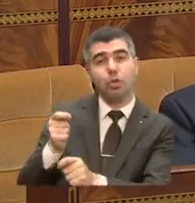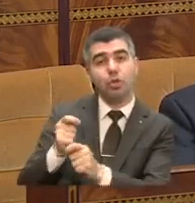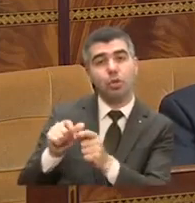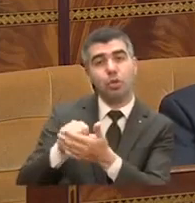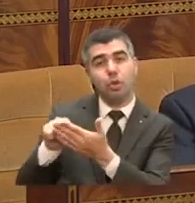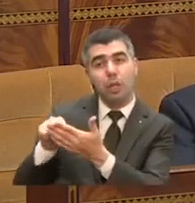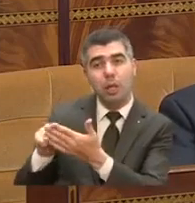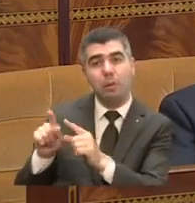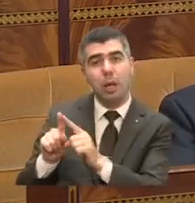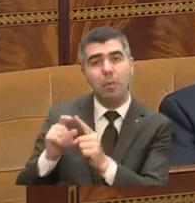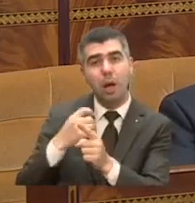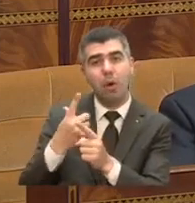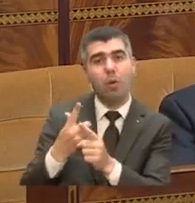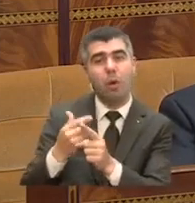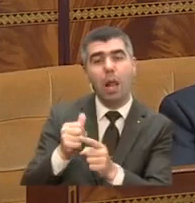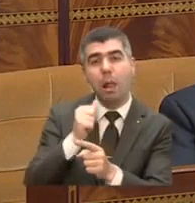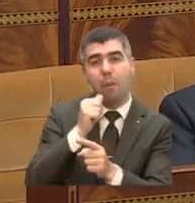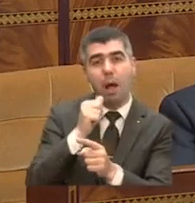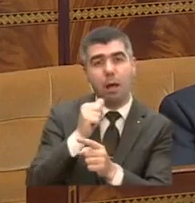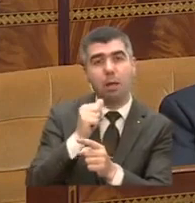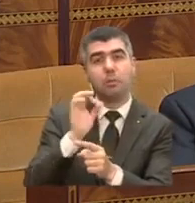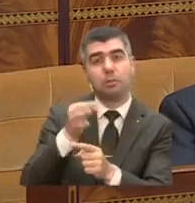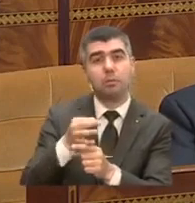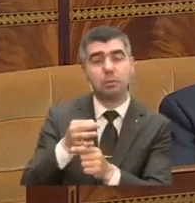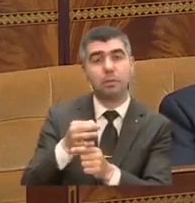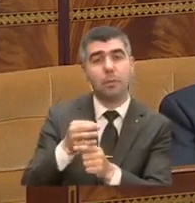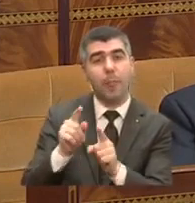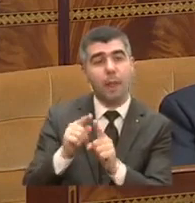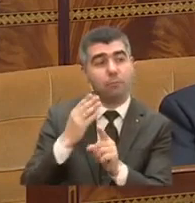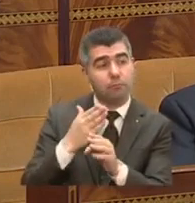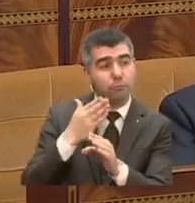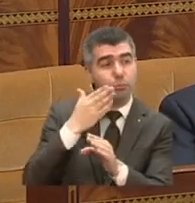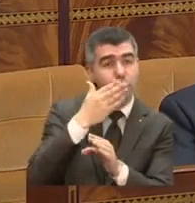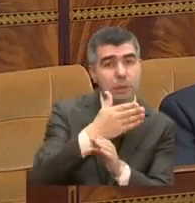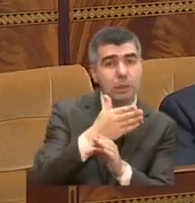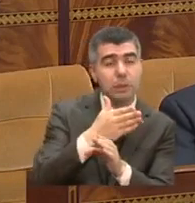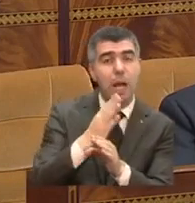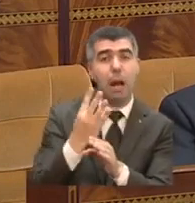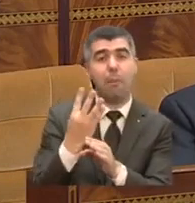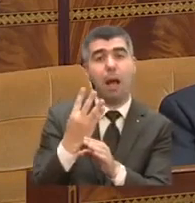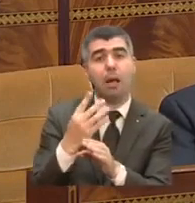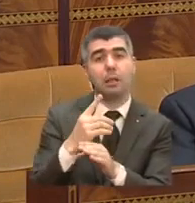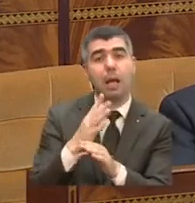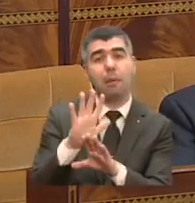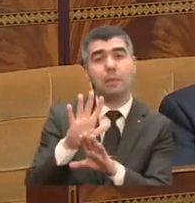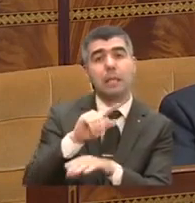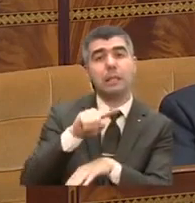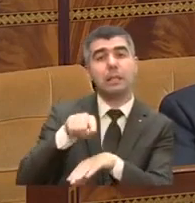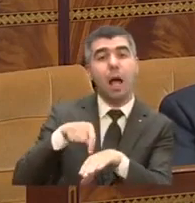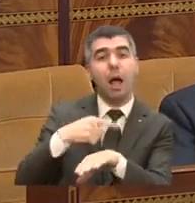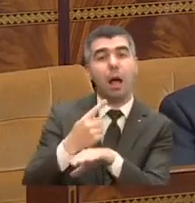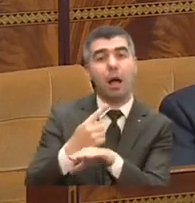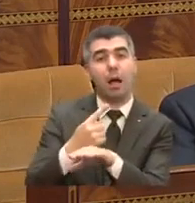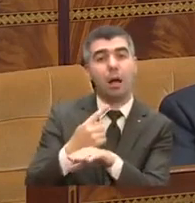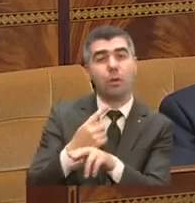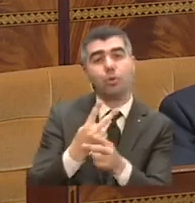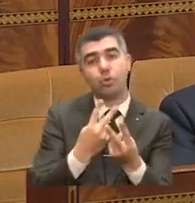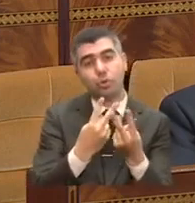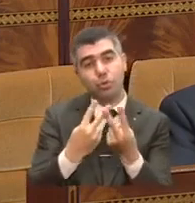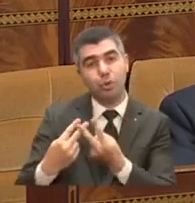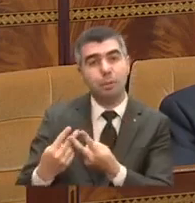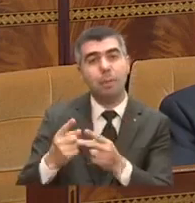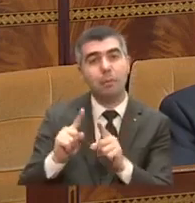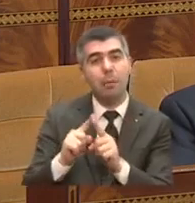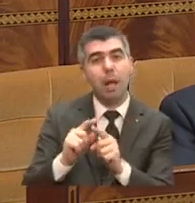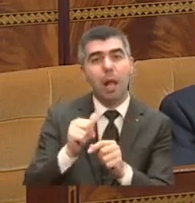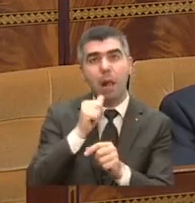وب 700 درهم. الناس مازال كتمشي تسقي ب 4 ساعات وب 6 ساعات. إقليم الصويرة السيد الوزير توفات فيها 15